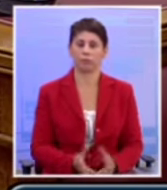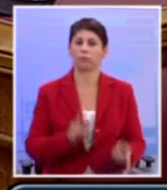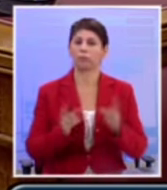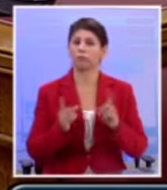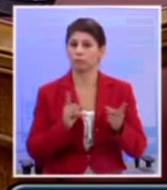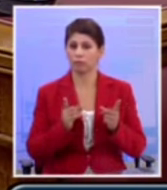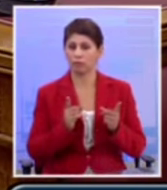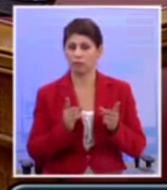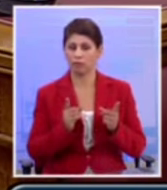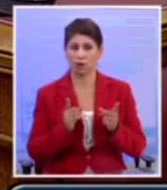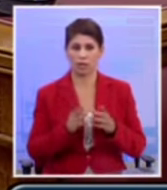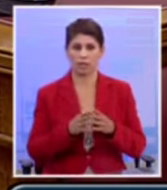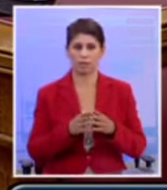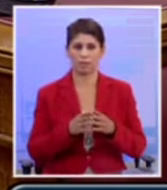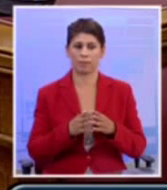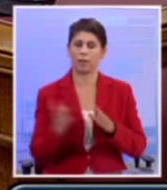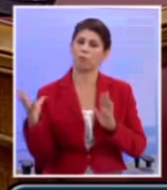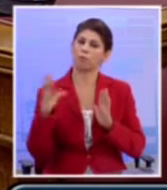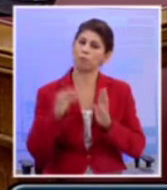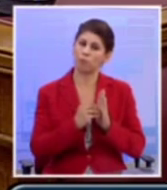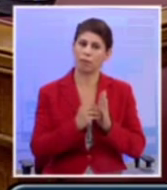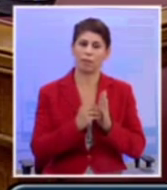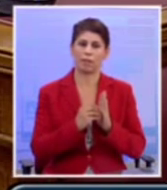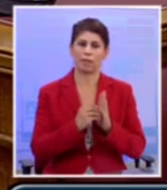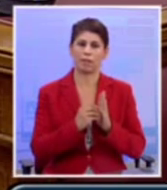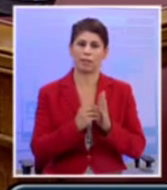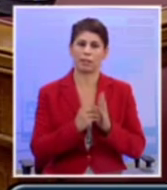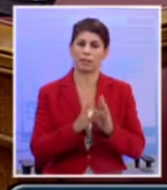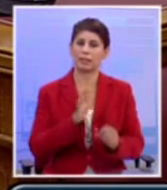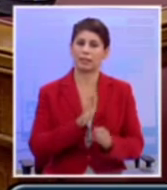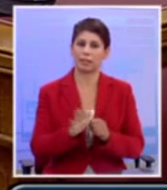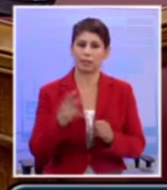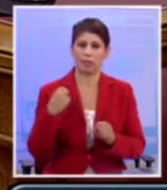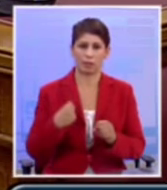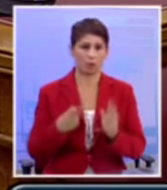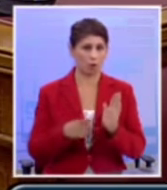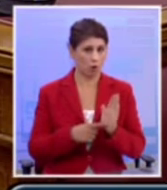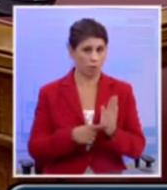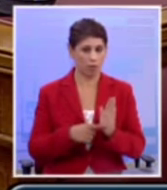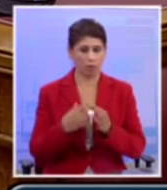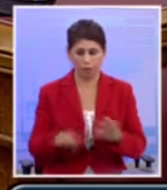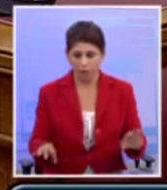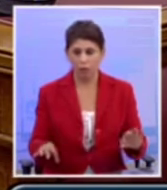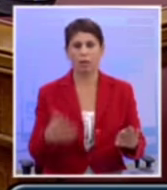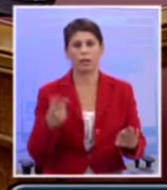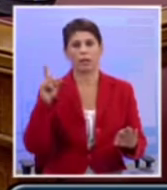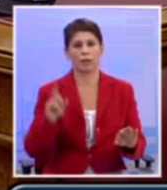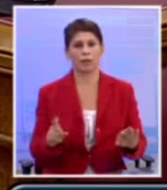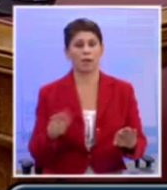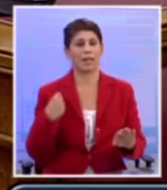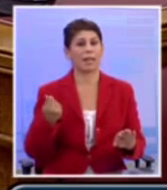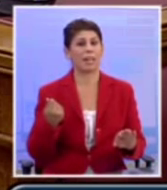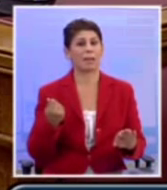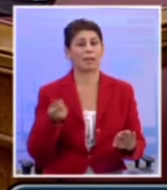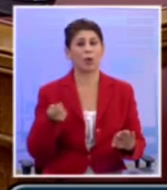συμφωνία που θα περιλαμβάνει τόσο την κάλυψη του δημοσιονομικού κενού και ενδεχομένως του χρηματοδοτικού